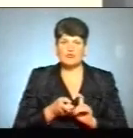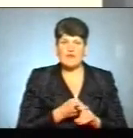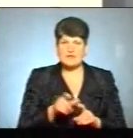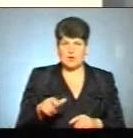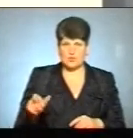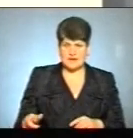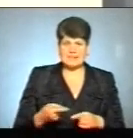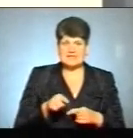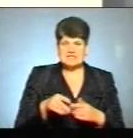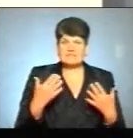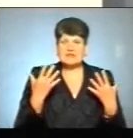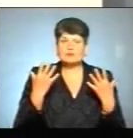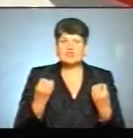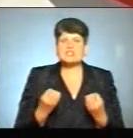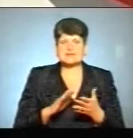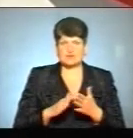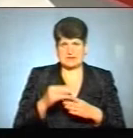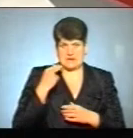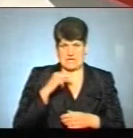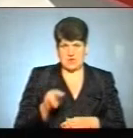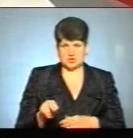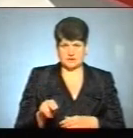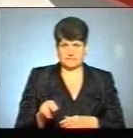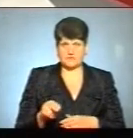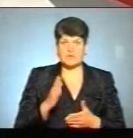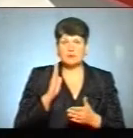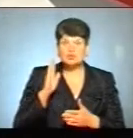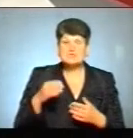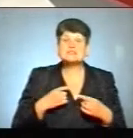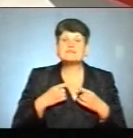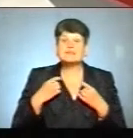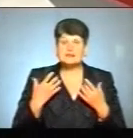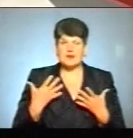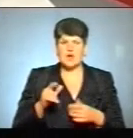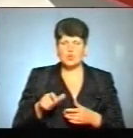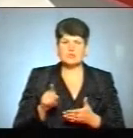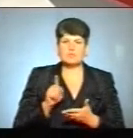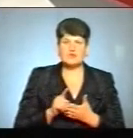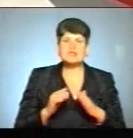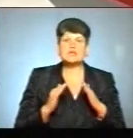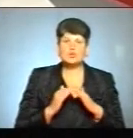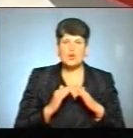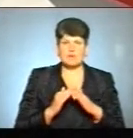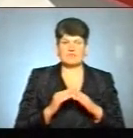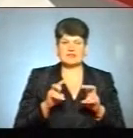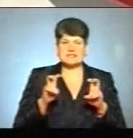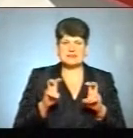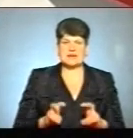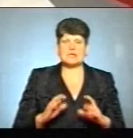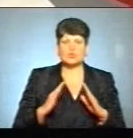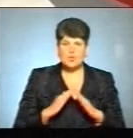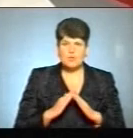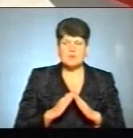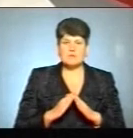що ситуація буде ще кращою. Чому? Тому що йдуть свята. Люди повинні вдома, вони сидять вдома. Так, тому